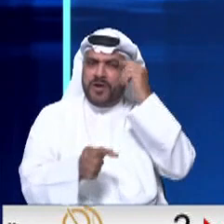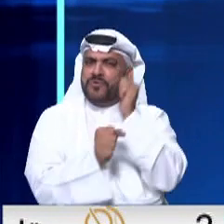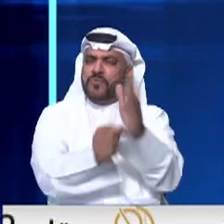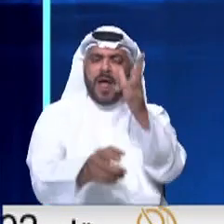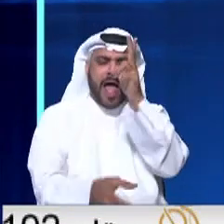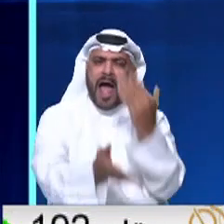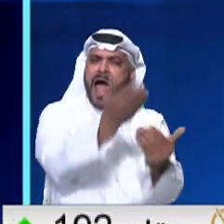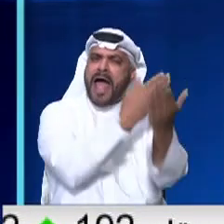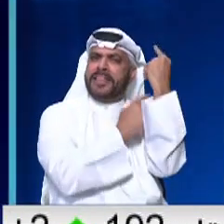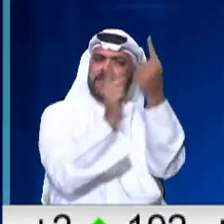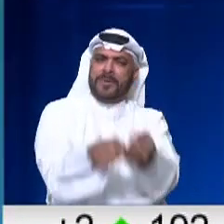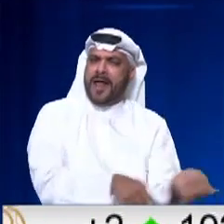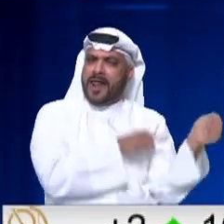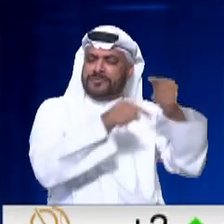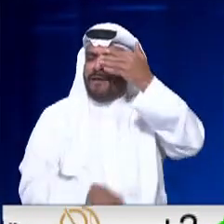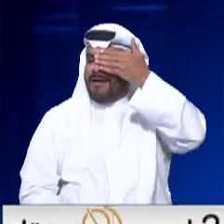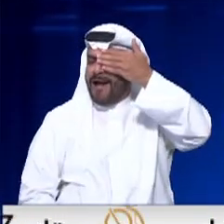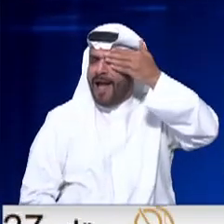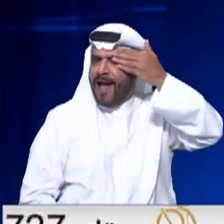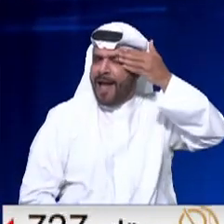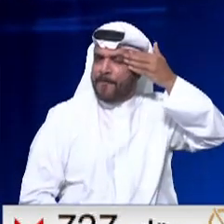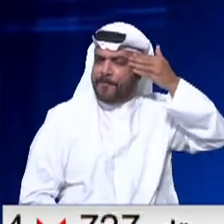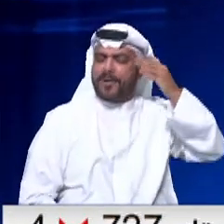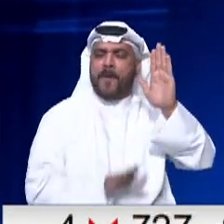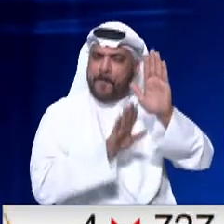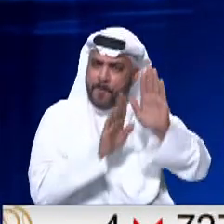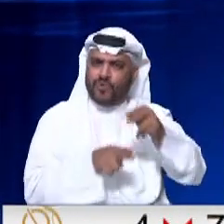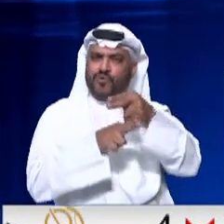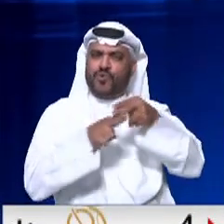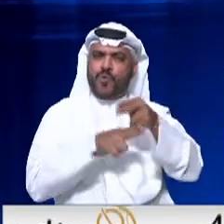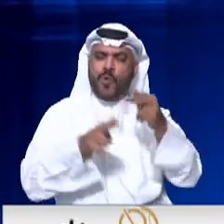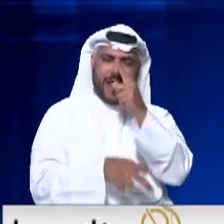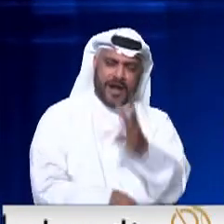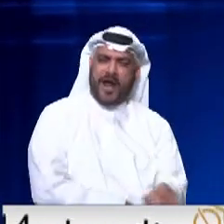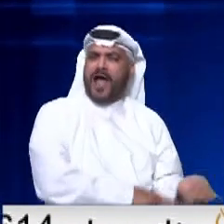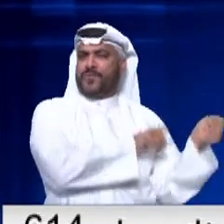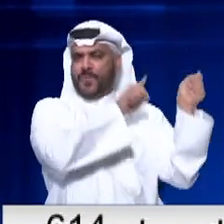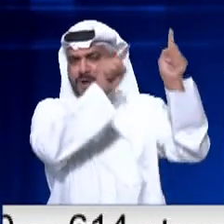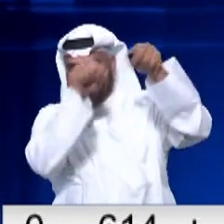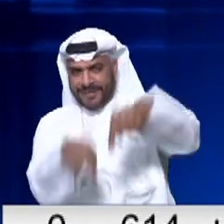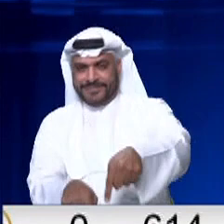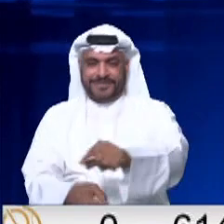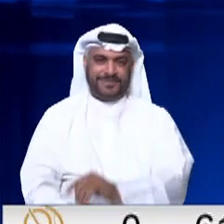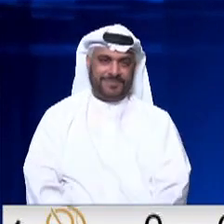العريقة امتدادا للأرث التاريخي الذي حمله الآباء والأجداد.